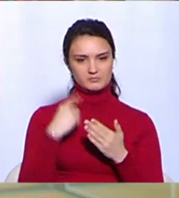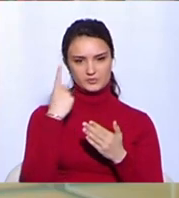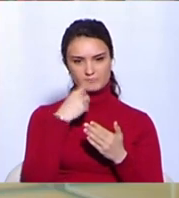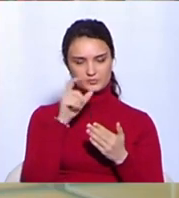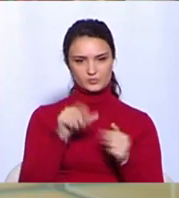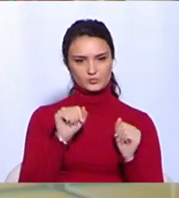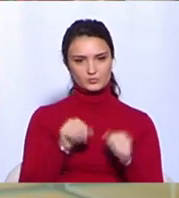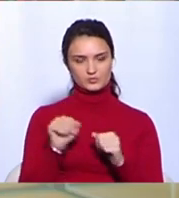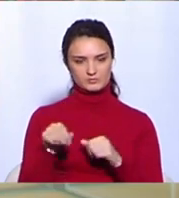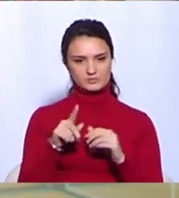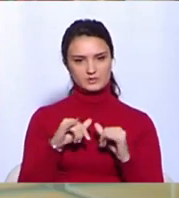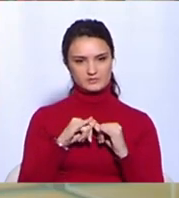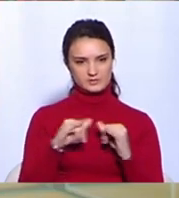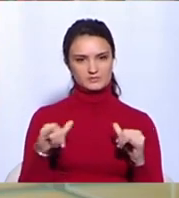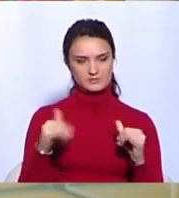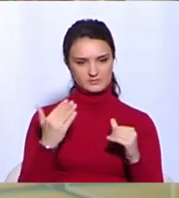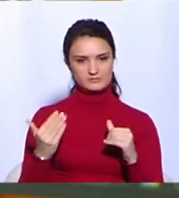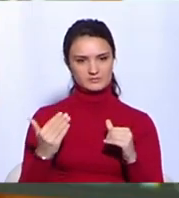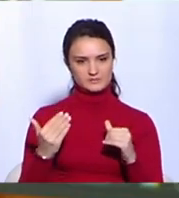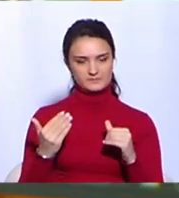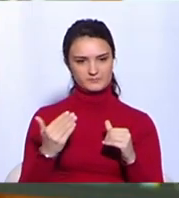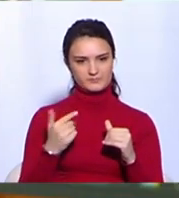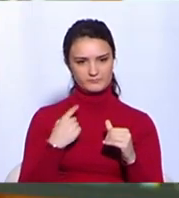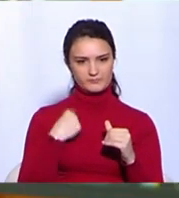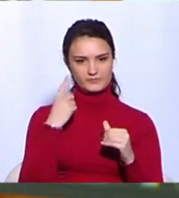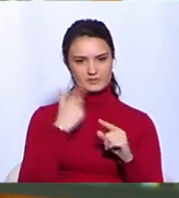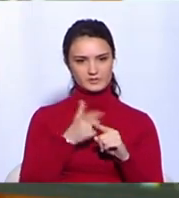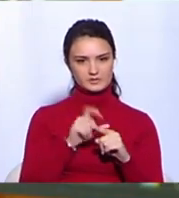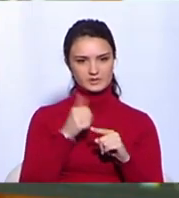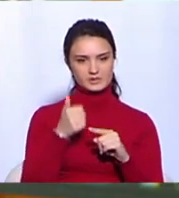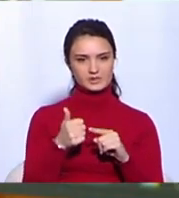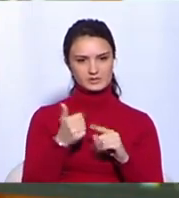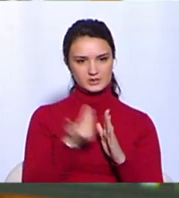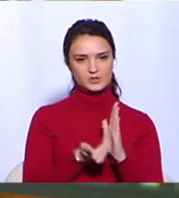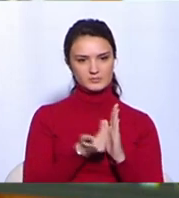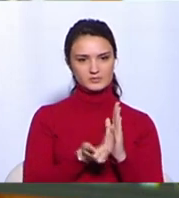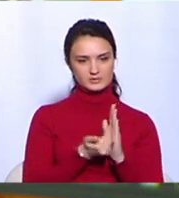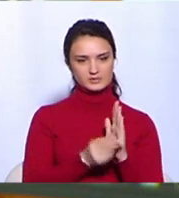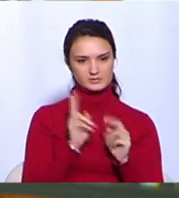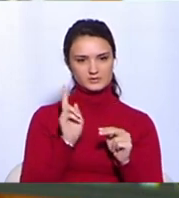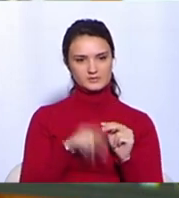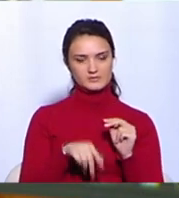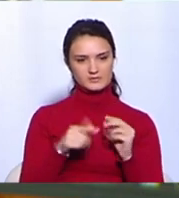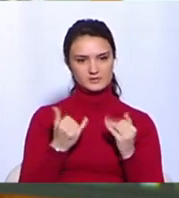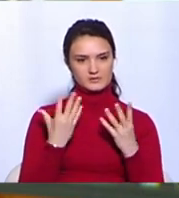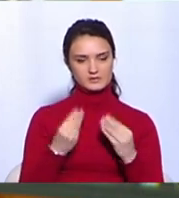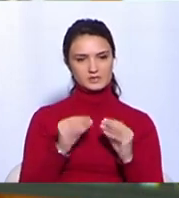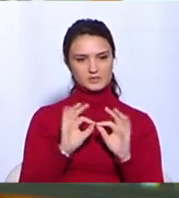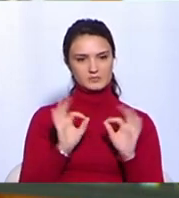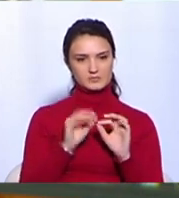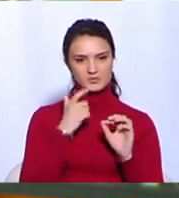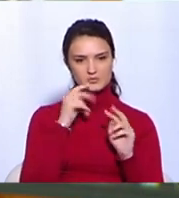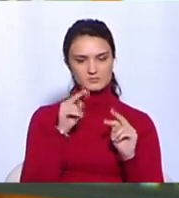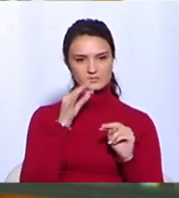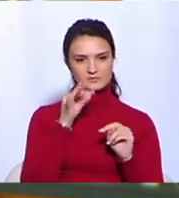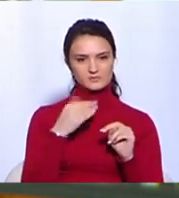პიროვნული უნარების განვითარებისკენ მიმართული სტრატეგია. მე ვფიქრობ ძალიან კარგი რეკომენდაციით და დავასრულეთ დღევანდელი საუბარი.